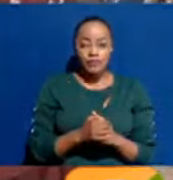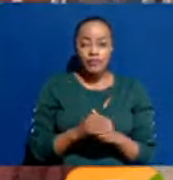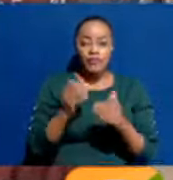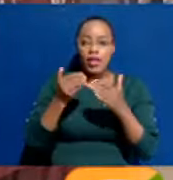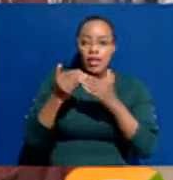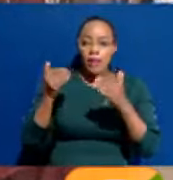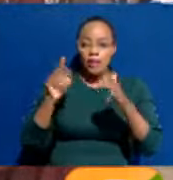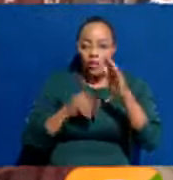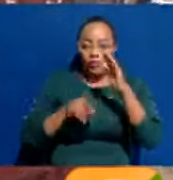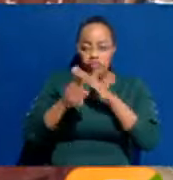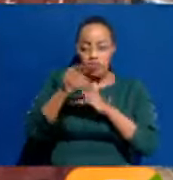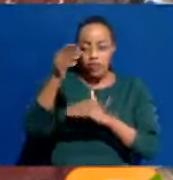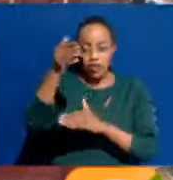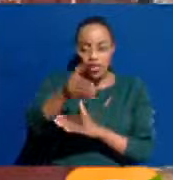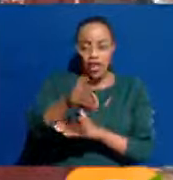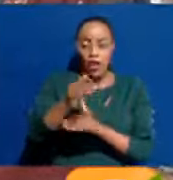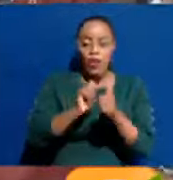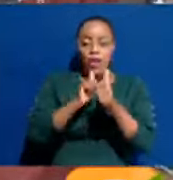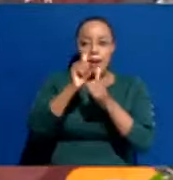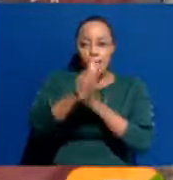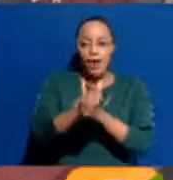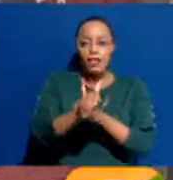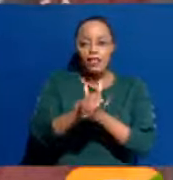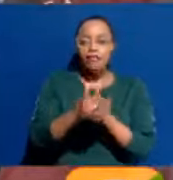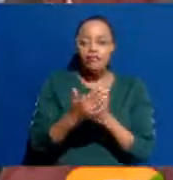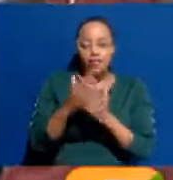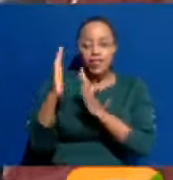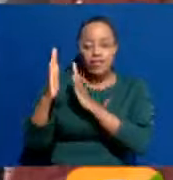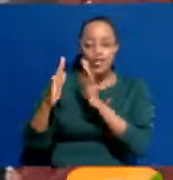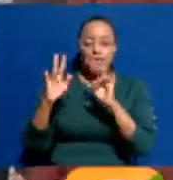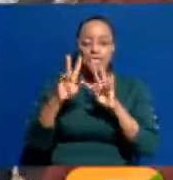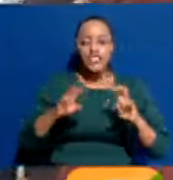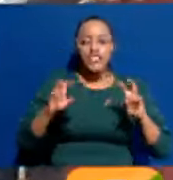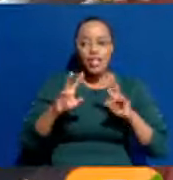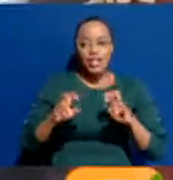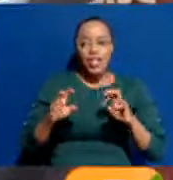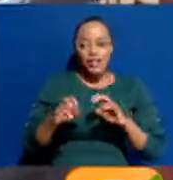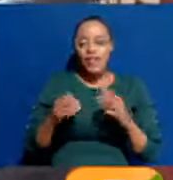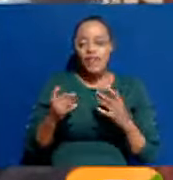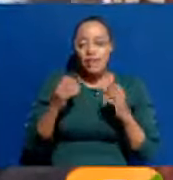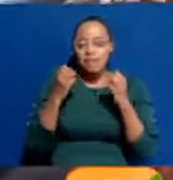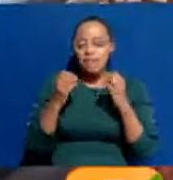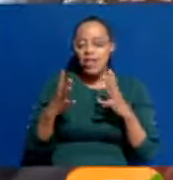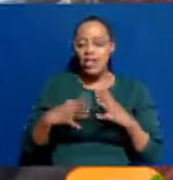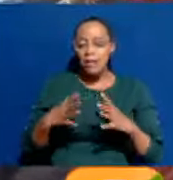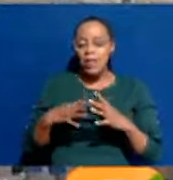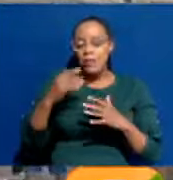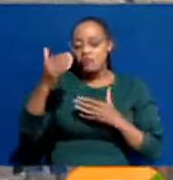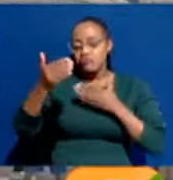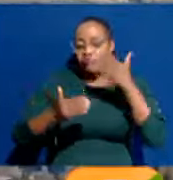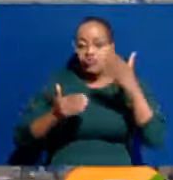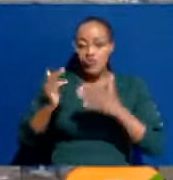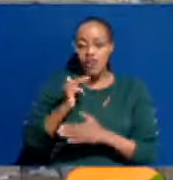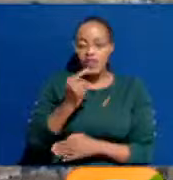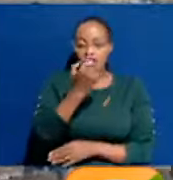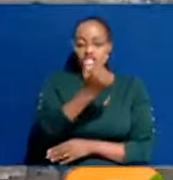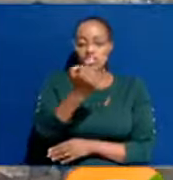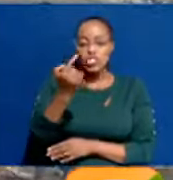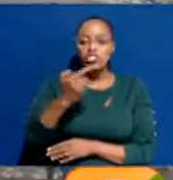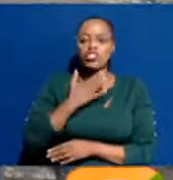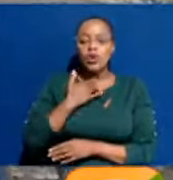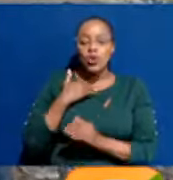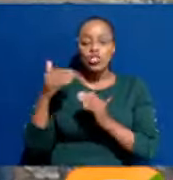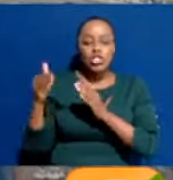Kabla ya kuingia ndani, tunapitia ukaguzi wa kiusalama. Maelfu ya watalii wanatokaribisha, kila mmoja